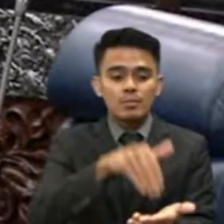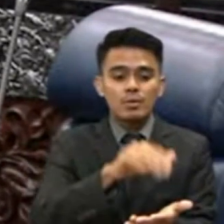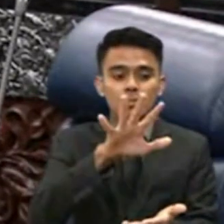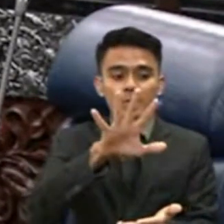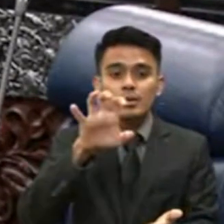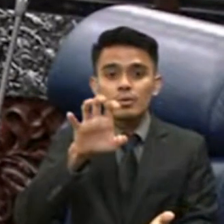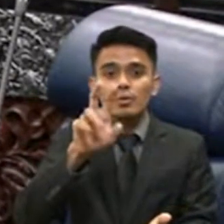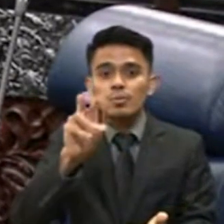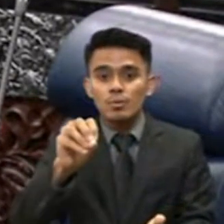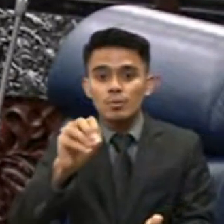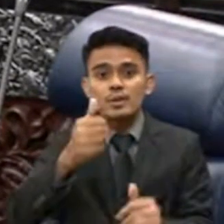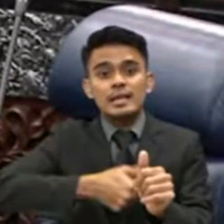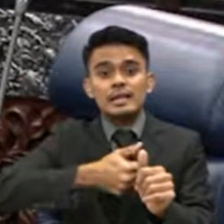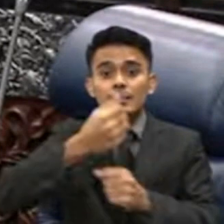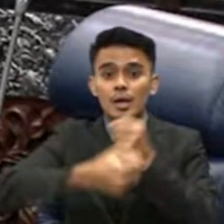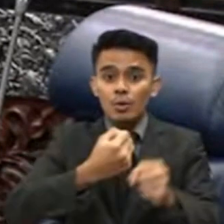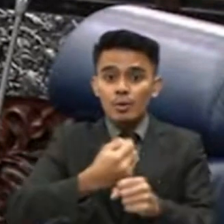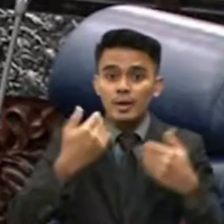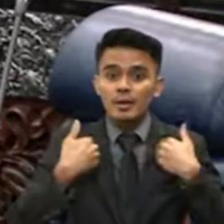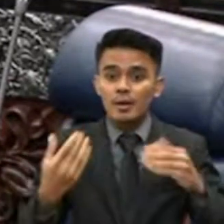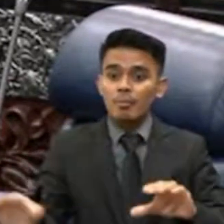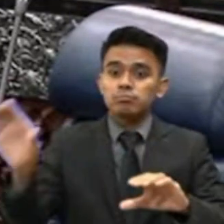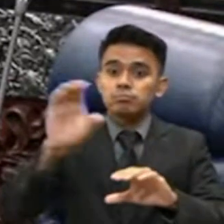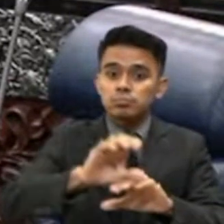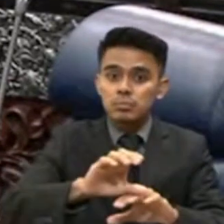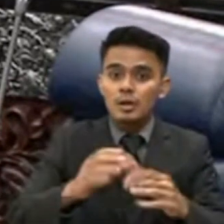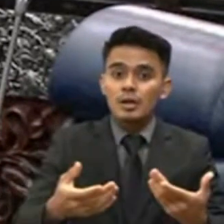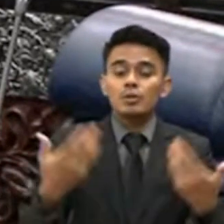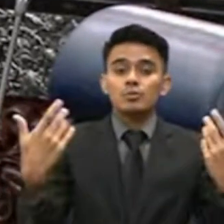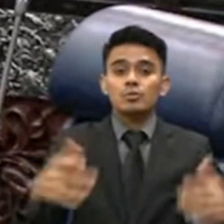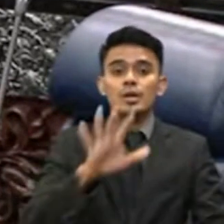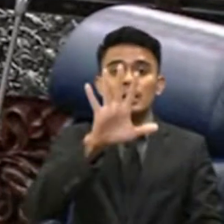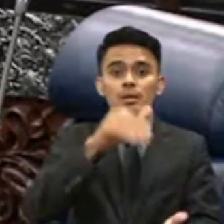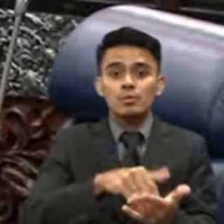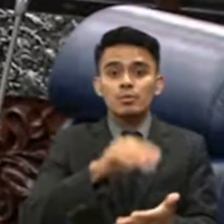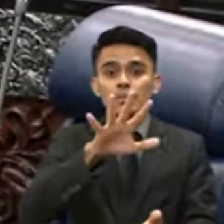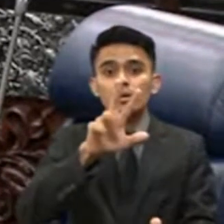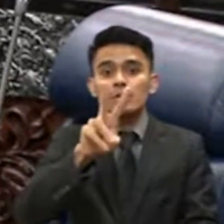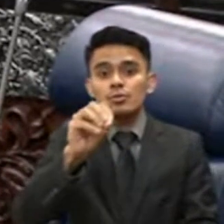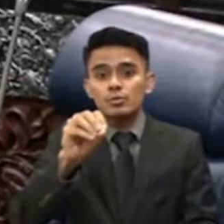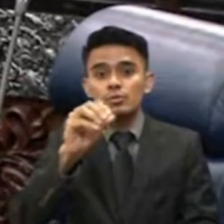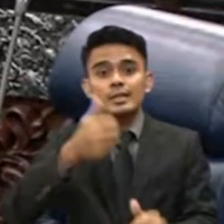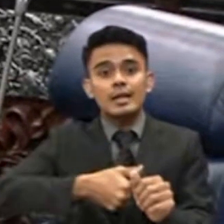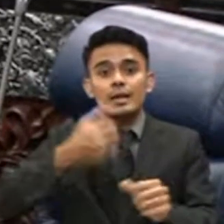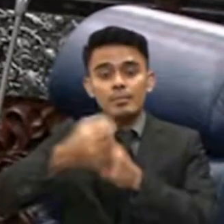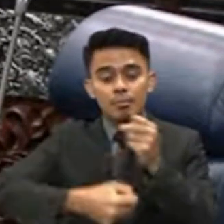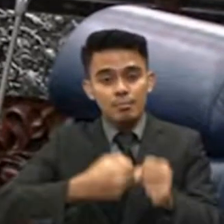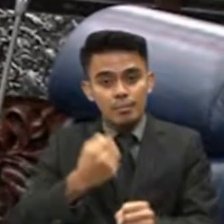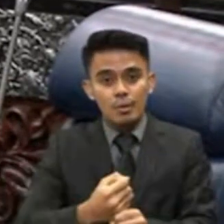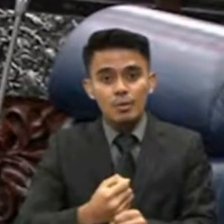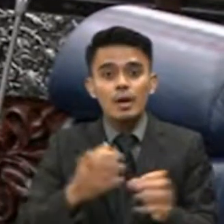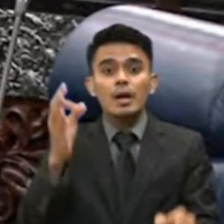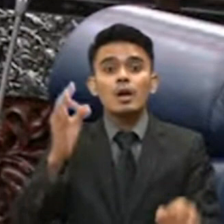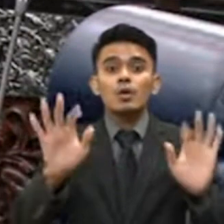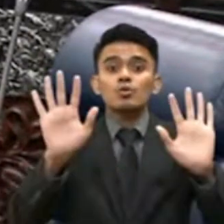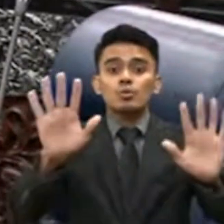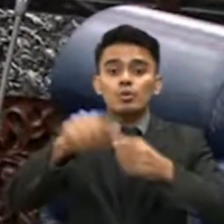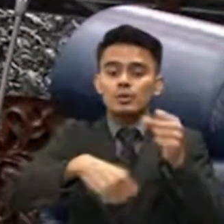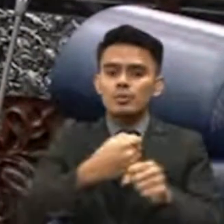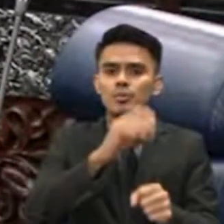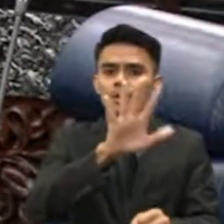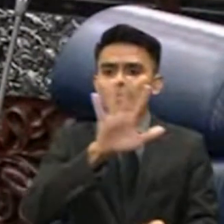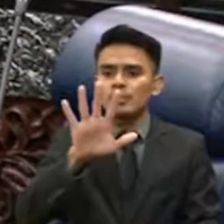5520 tahun sudah hadir dan kalau 10 tahun